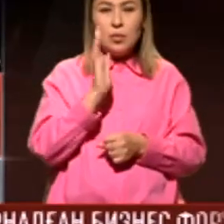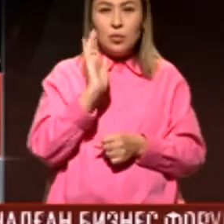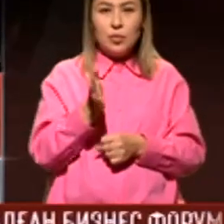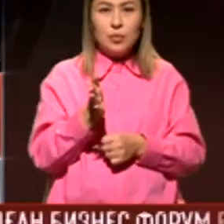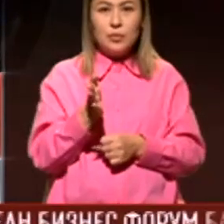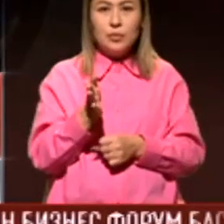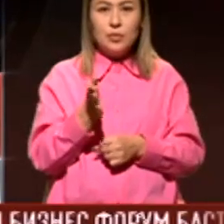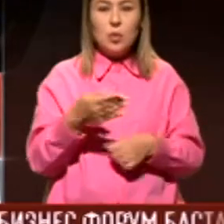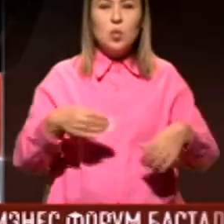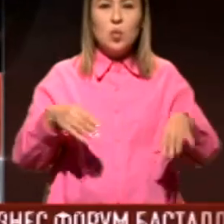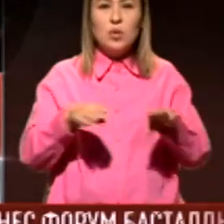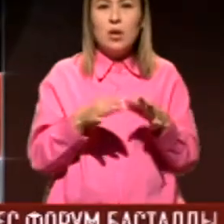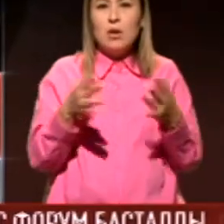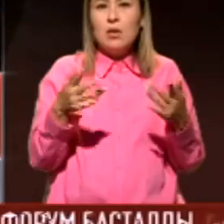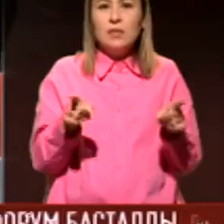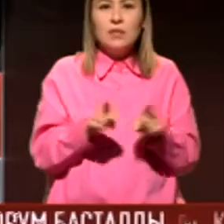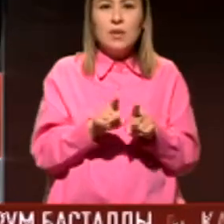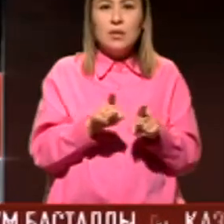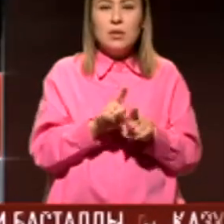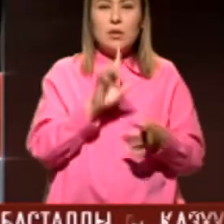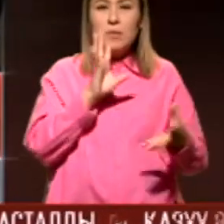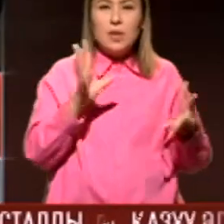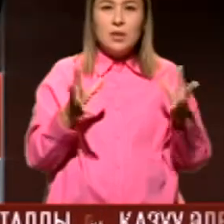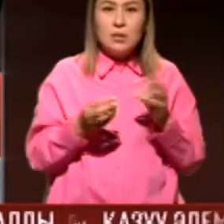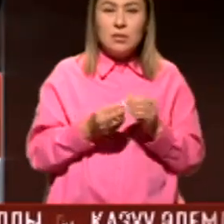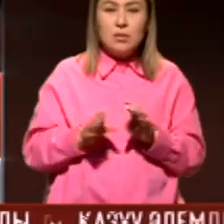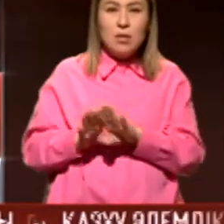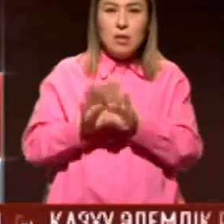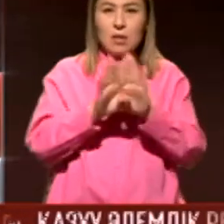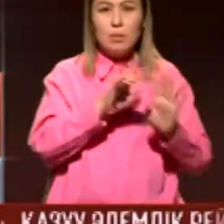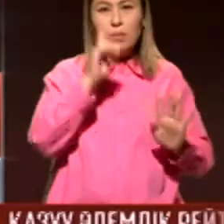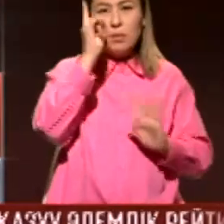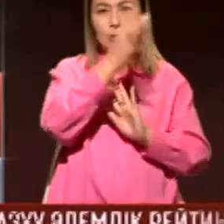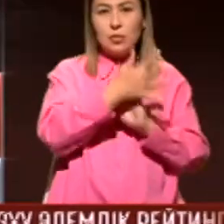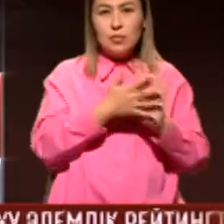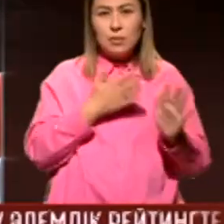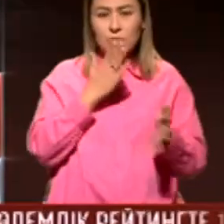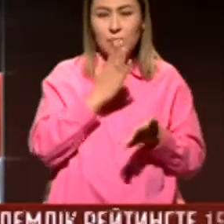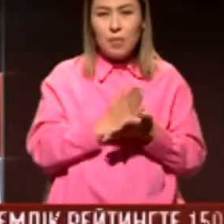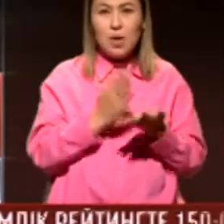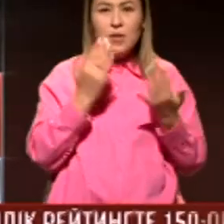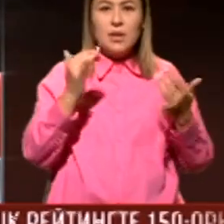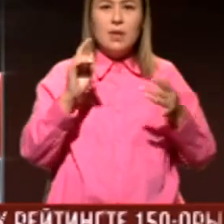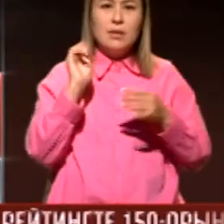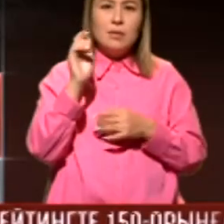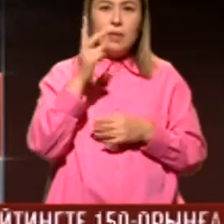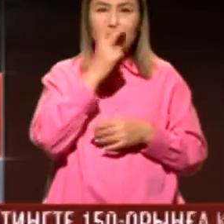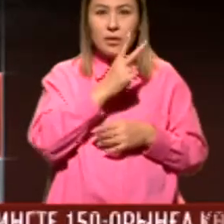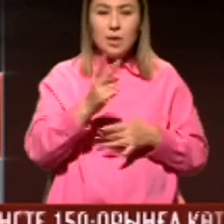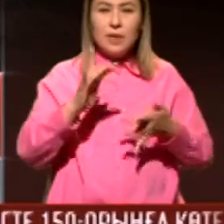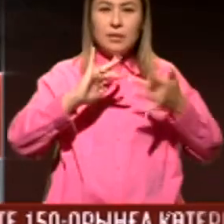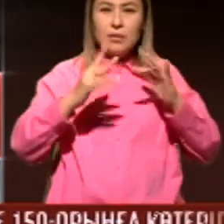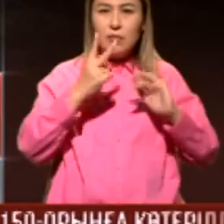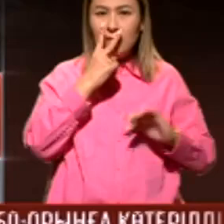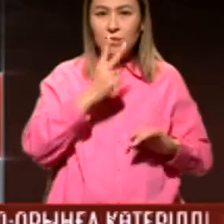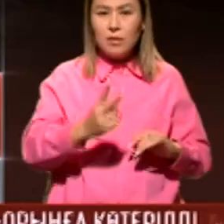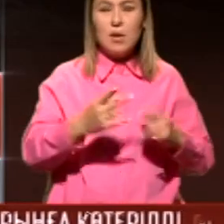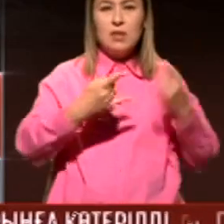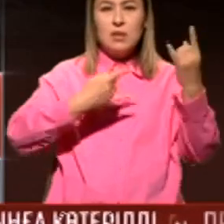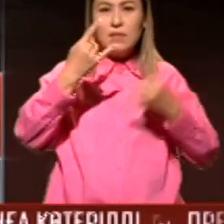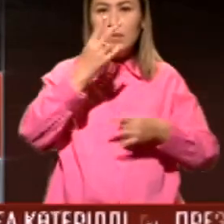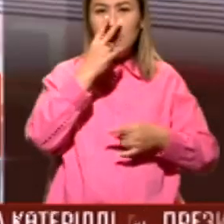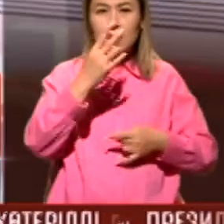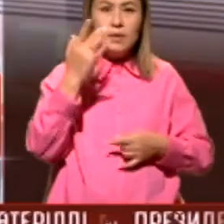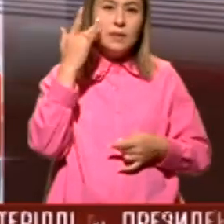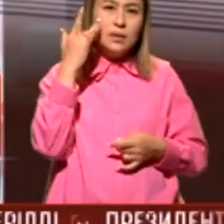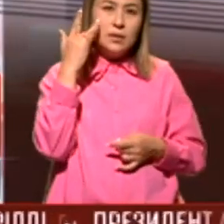Өйткені қалыша қанша дегенмен бір тілдік кеңістіктеміз. Бәрін айқын түсініп отырмыз. Бәріміз Telegram-ға үңілеміз, интернетке үңілеміз, телевизорға